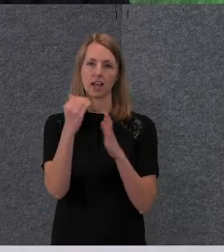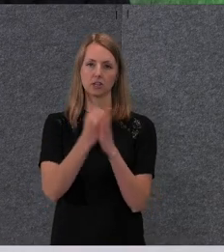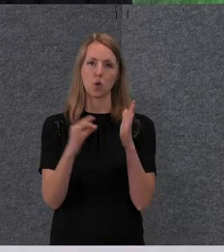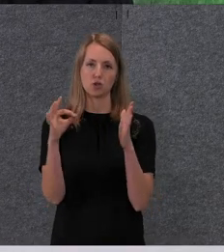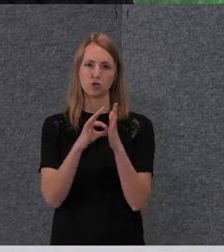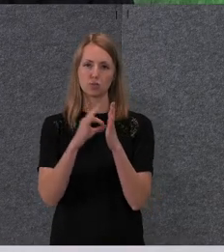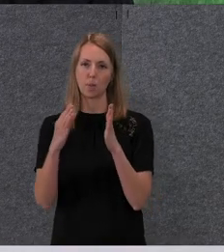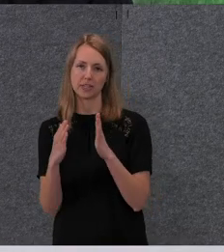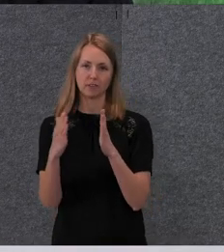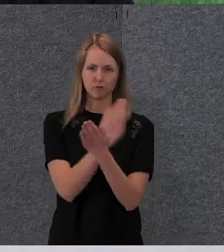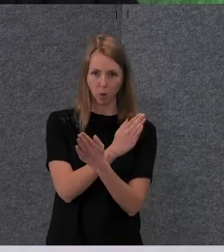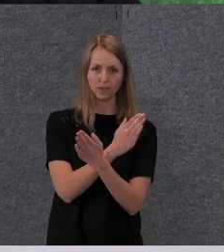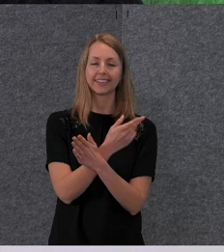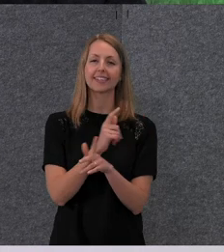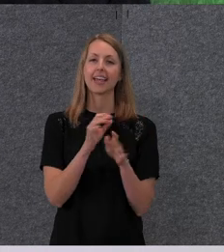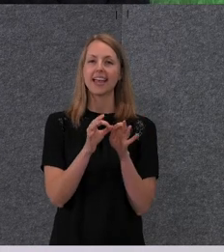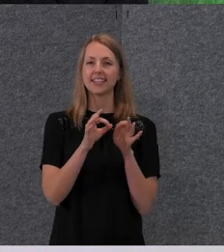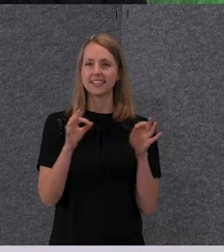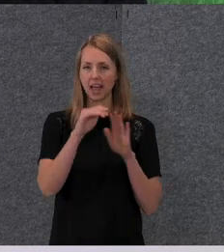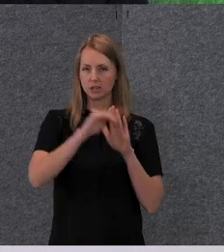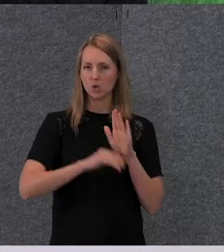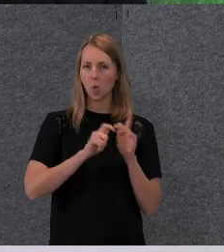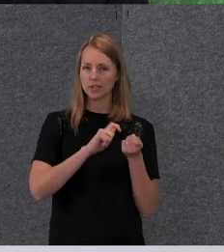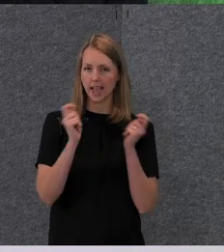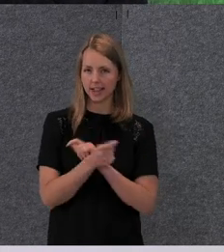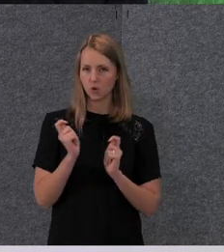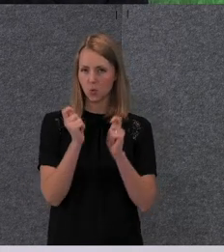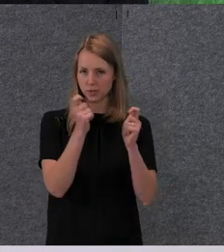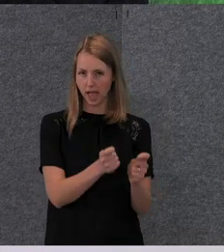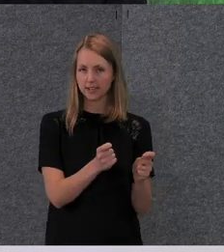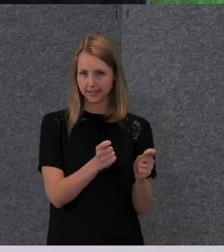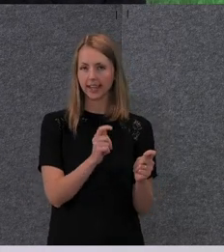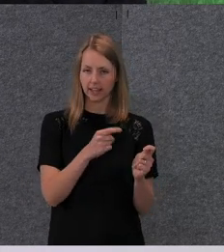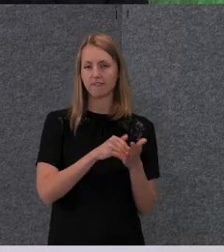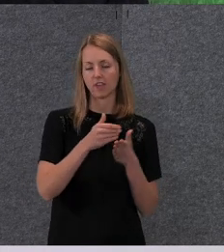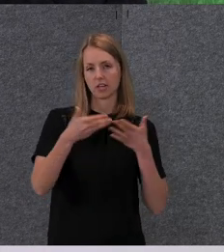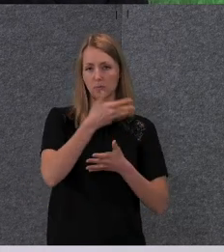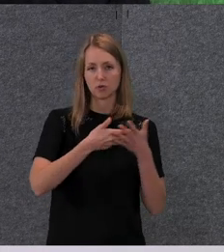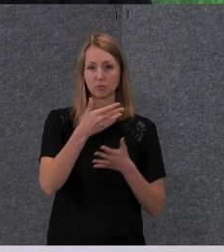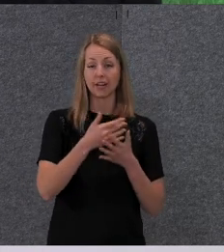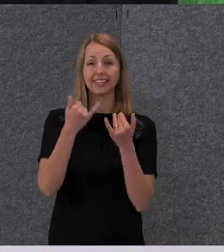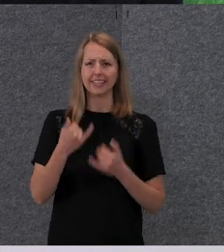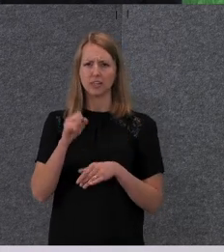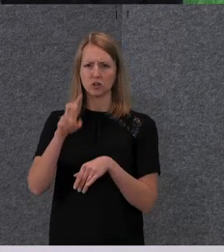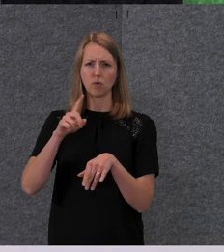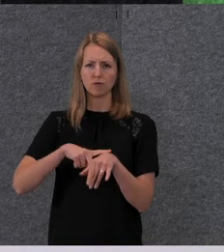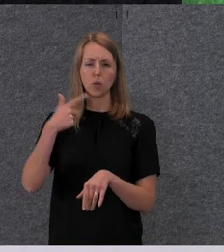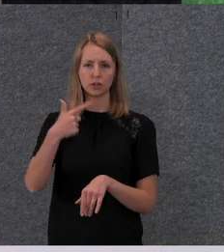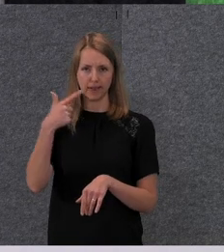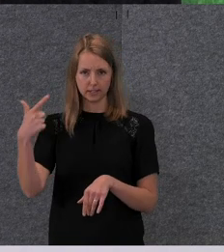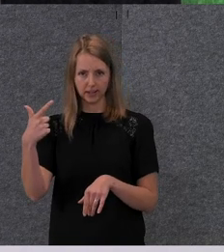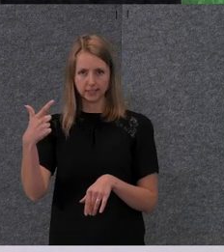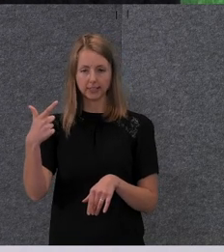die Satzungsänderungsanträge. Ihr habt 10 Minuten Zeit. Auf meiner Uhr ist es gerade 12.22